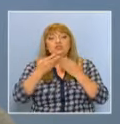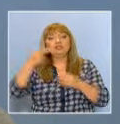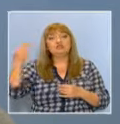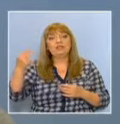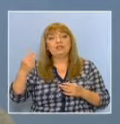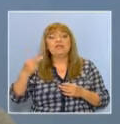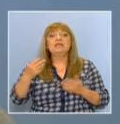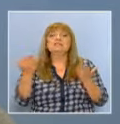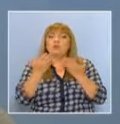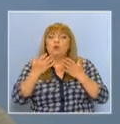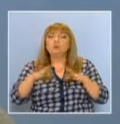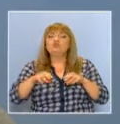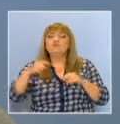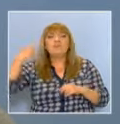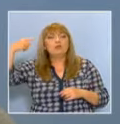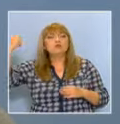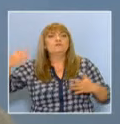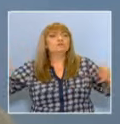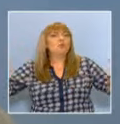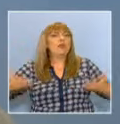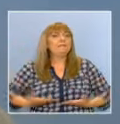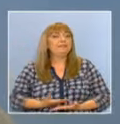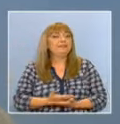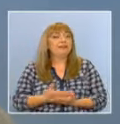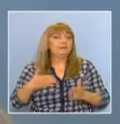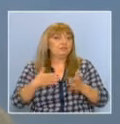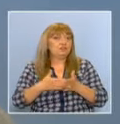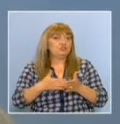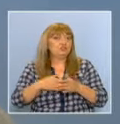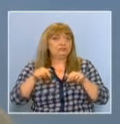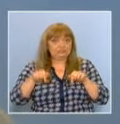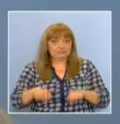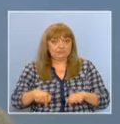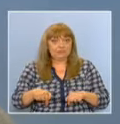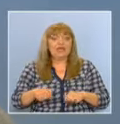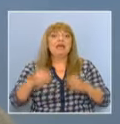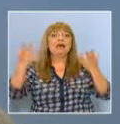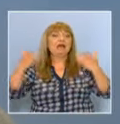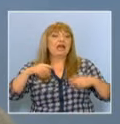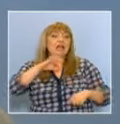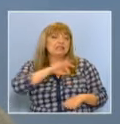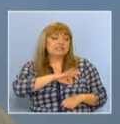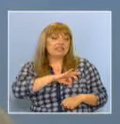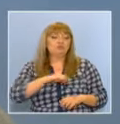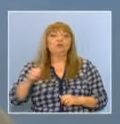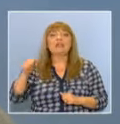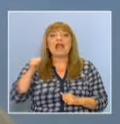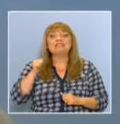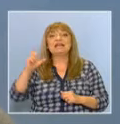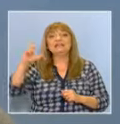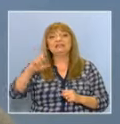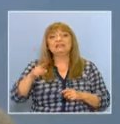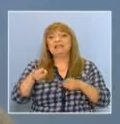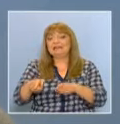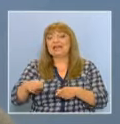изучава с голям интерес и причината да сме тук е, разбира се, класирането на Александра Савова на